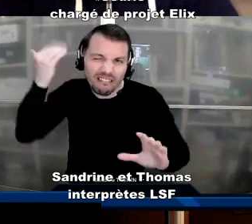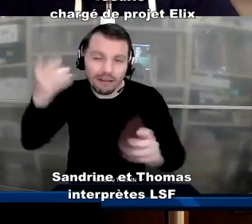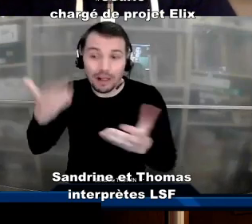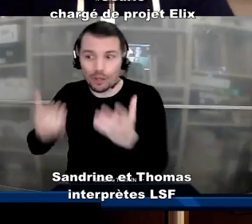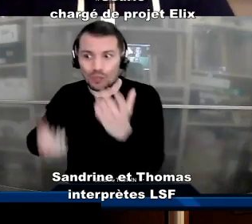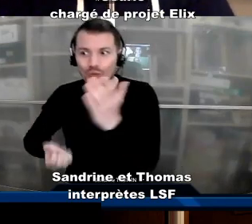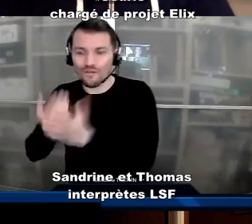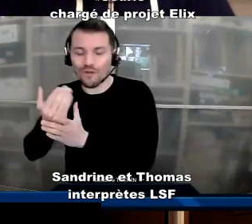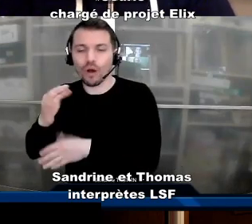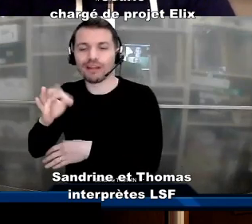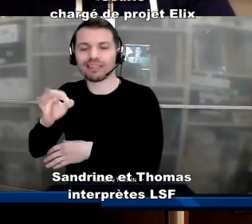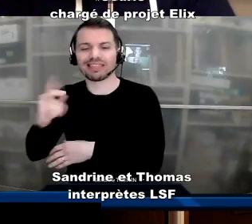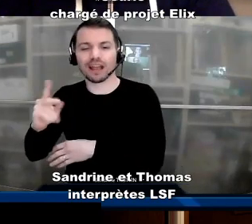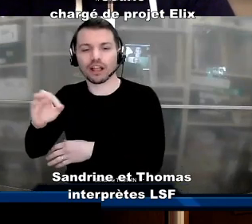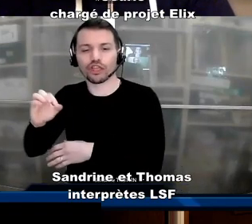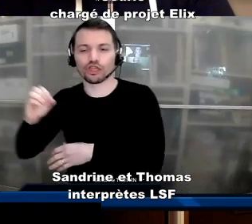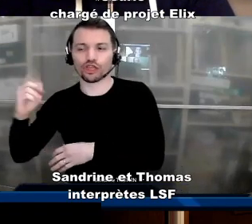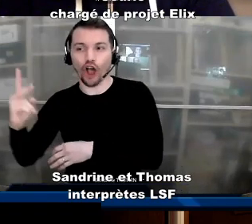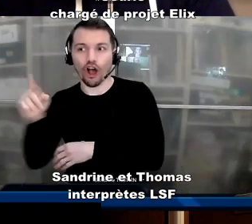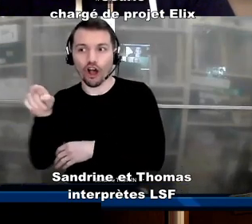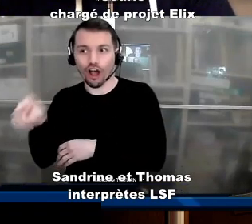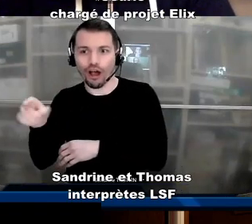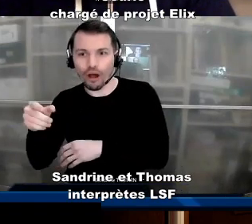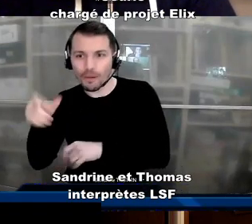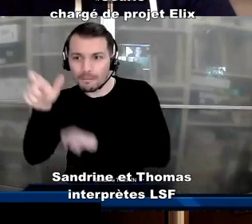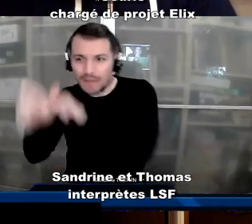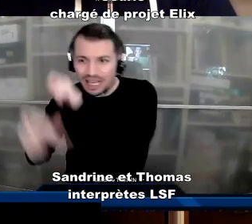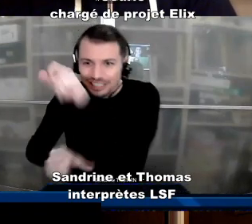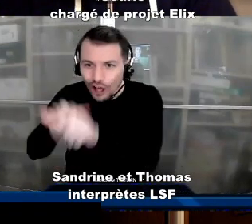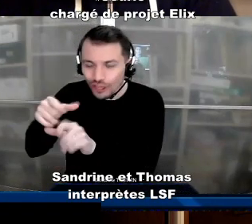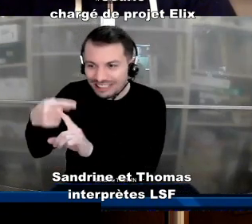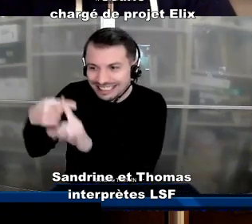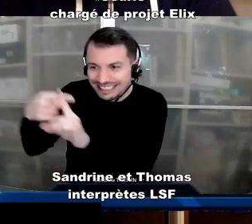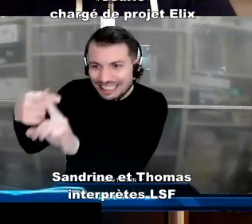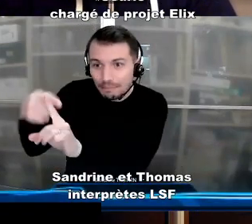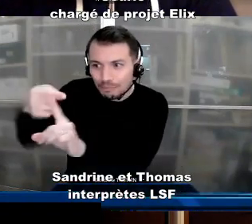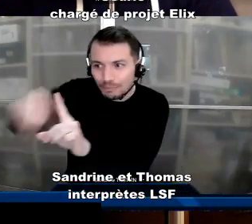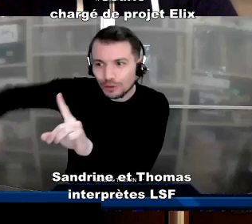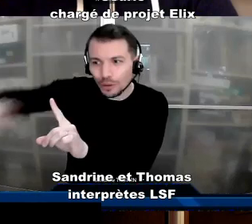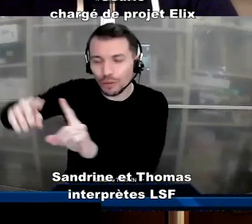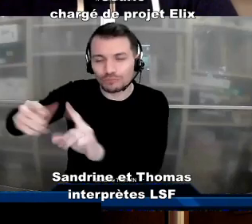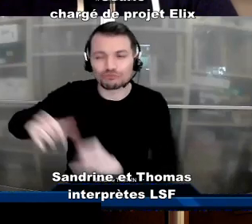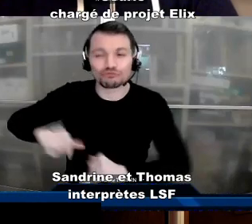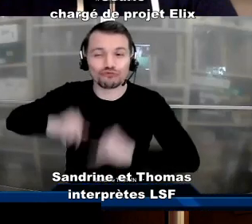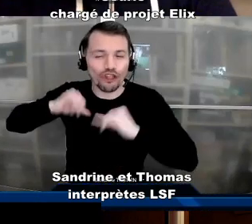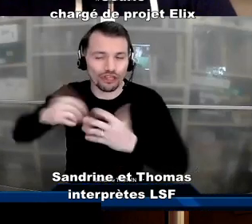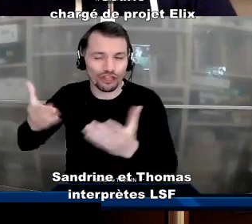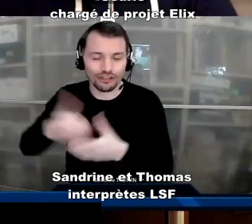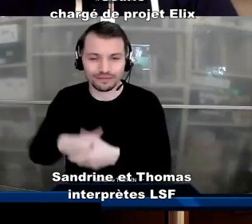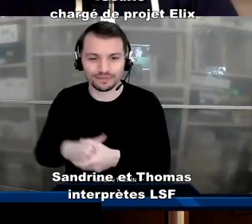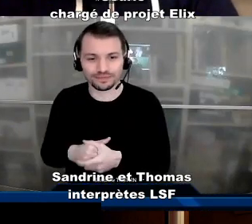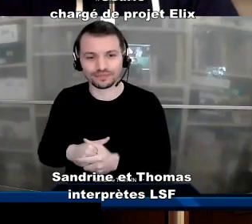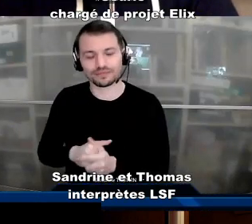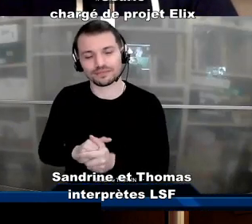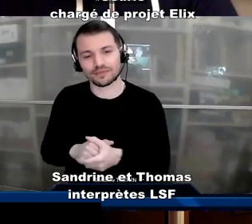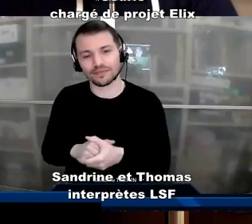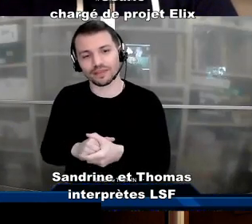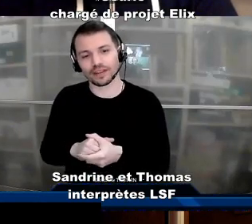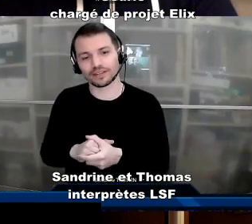de toucher des personnes qui sont justement plus ou même qui ont jamais été sur Facebook. Je vais regarder Elix.